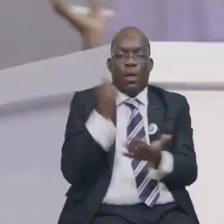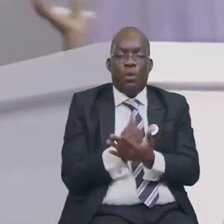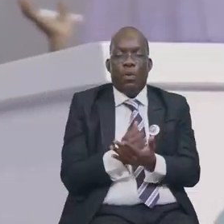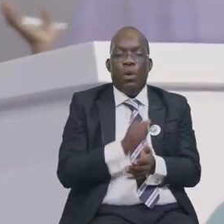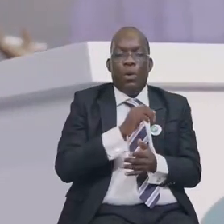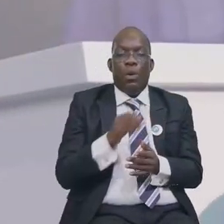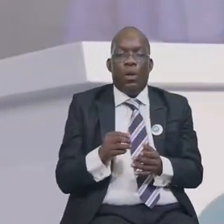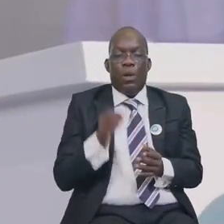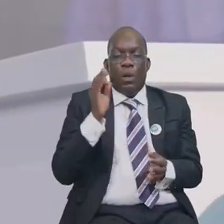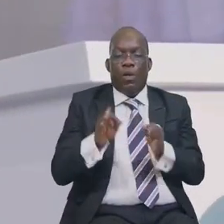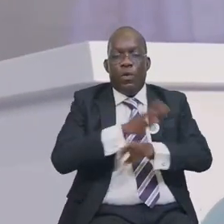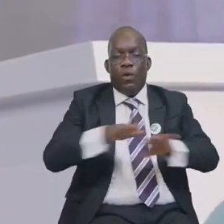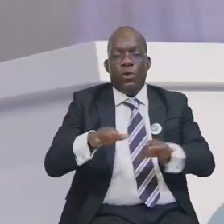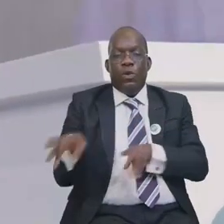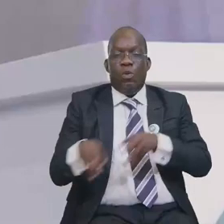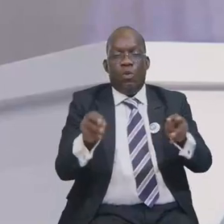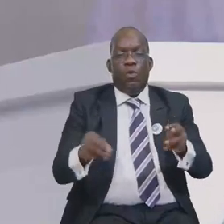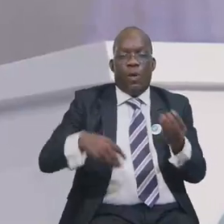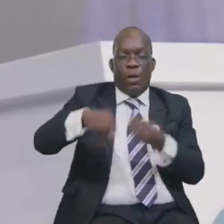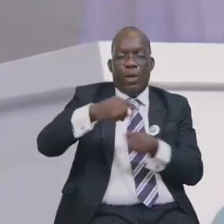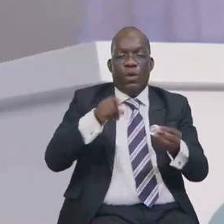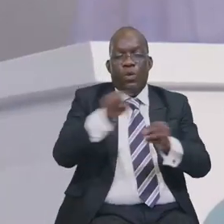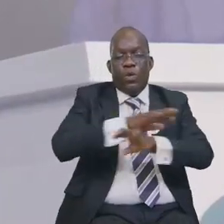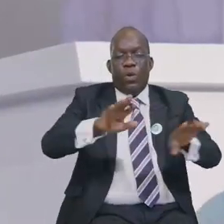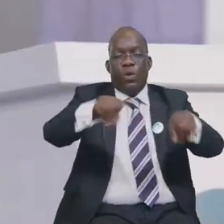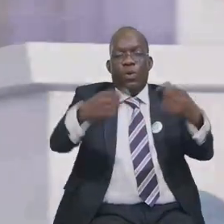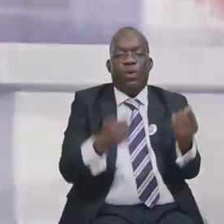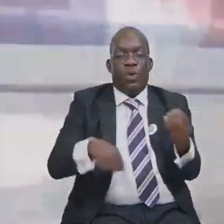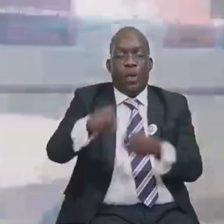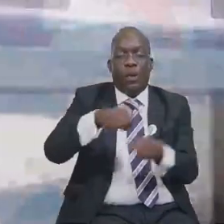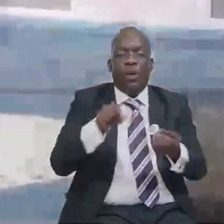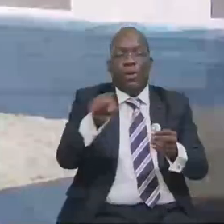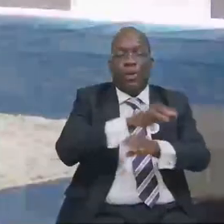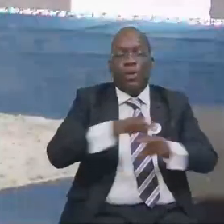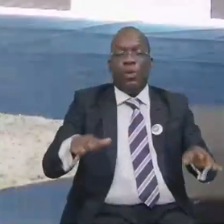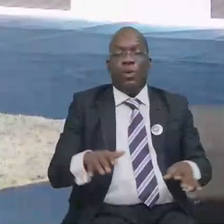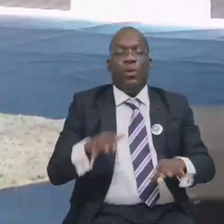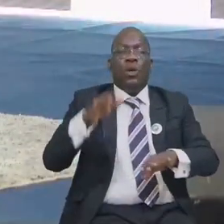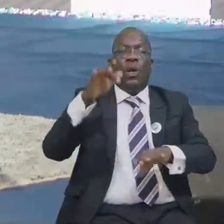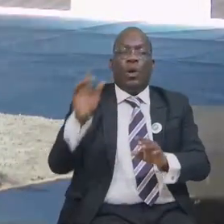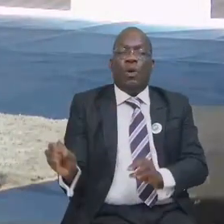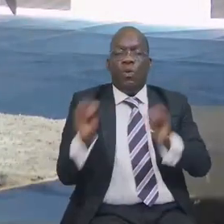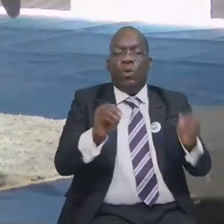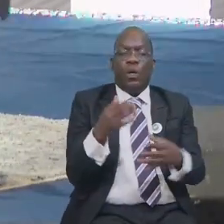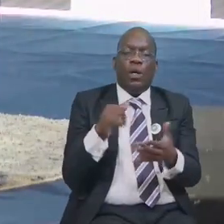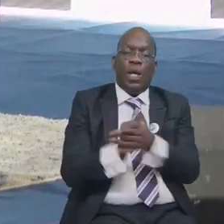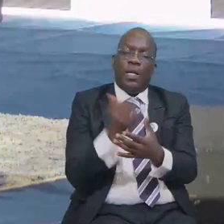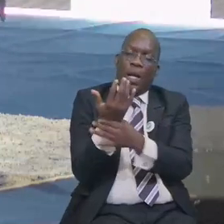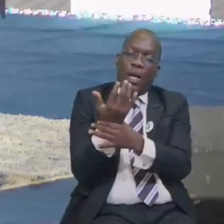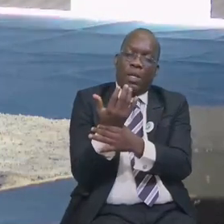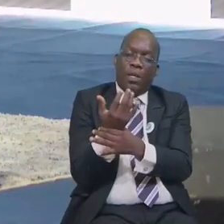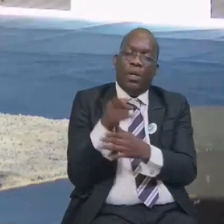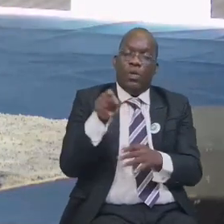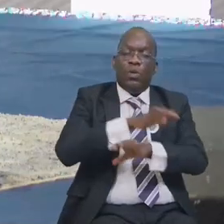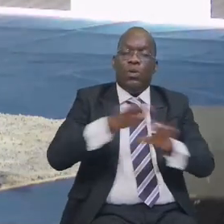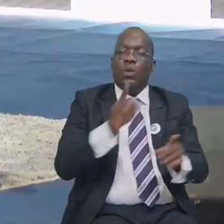Mais si tu ne sors pas, si tu ne poses pas ses mains, si tu ne